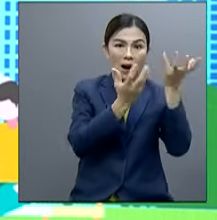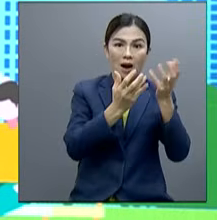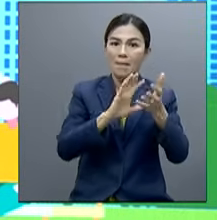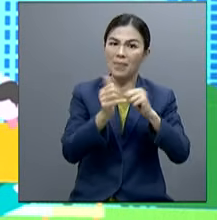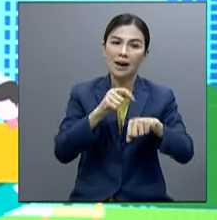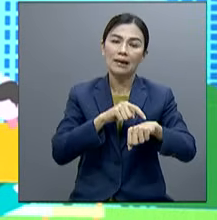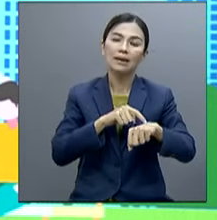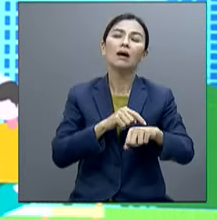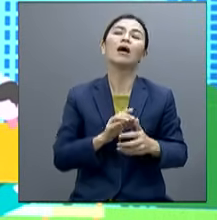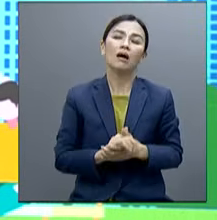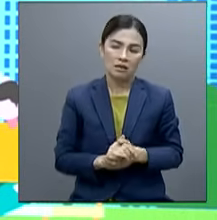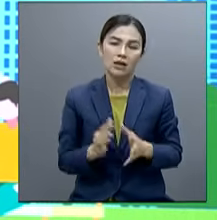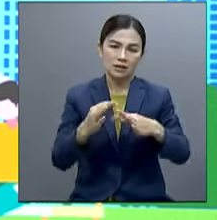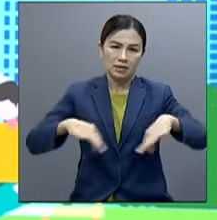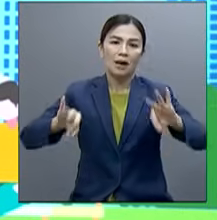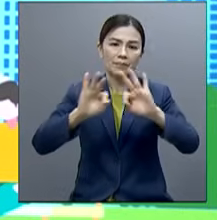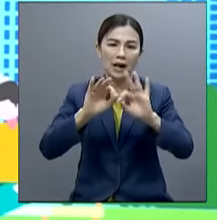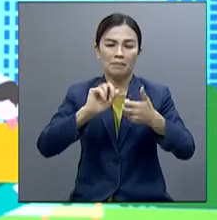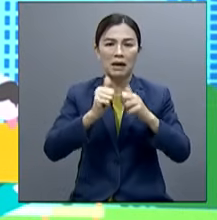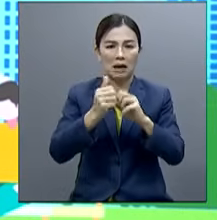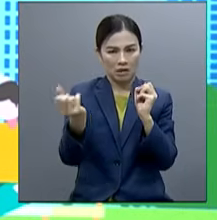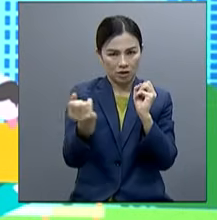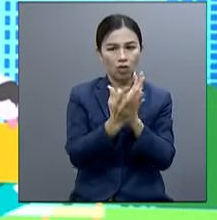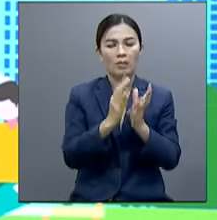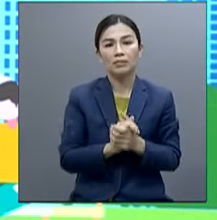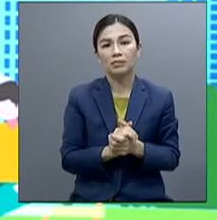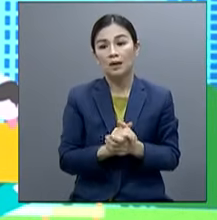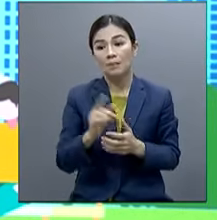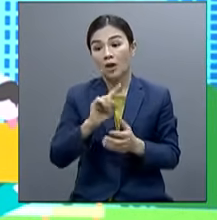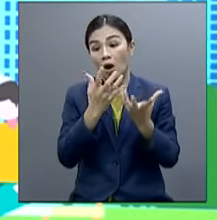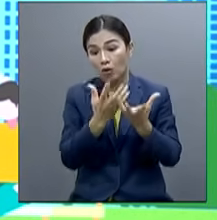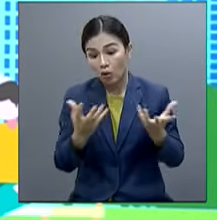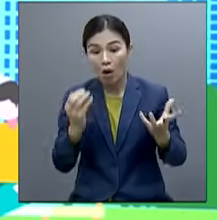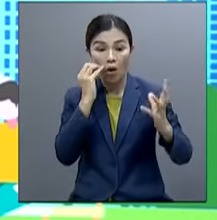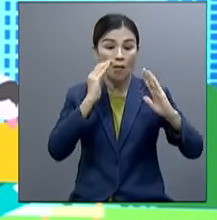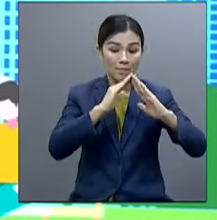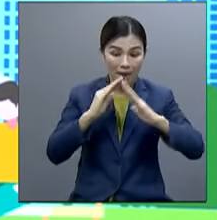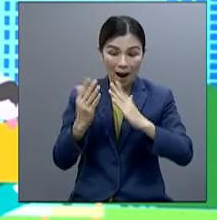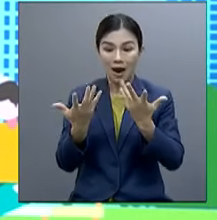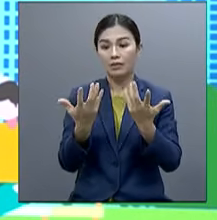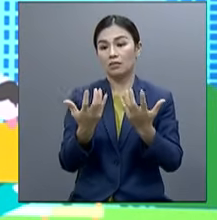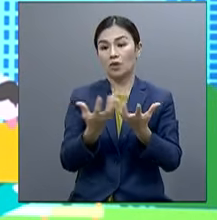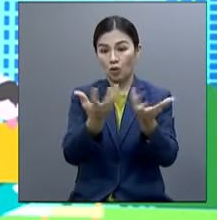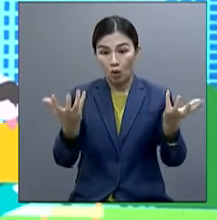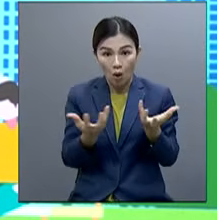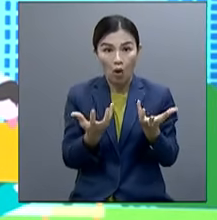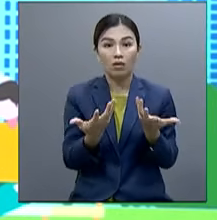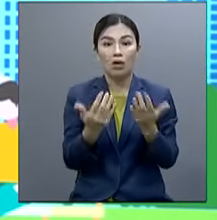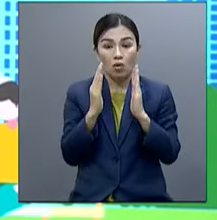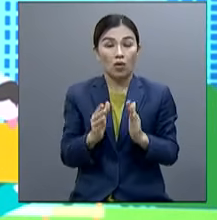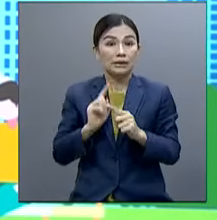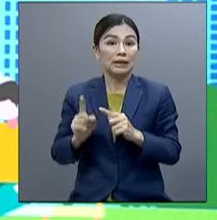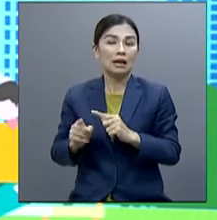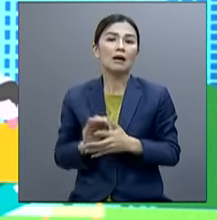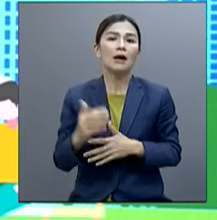ญหาและเป็นปัจจัยสำคัญที่ทำให้เกิดความเสียหายทั้งเรื่องของทรัพย์สินนะคะโชคดีที่ในเวลานี้ยังไม่มีการแ